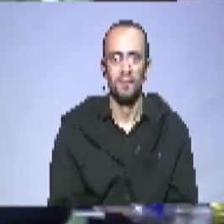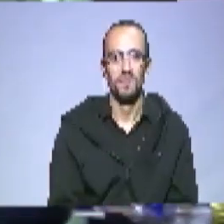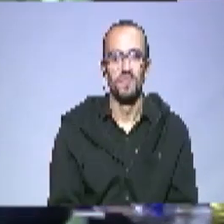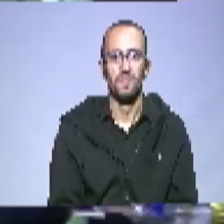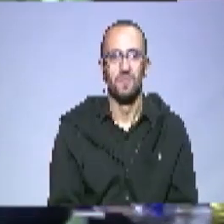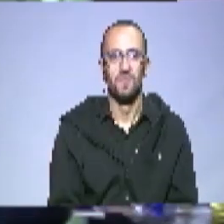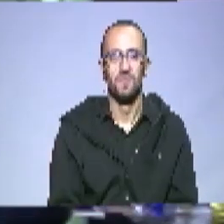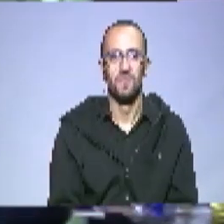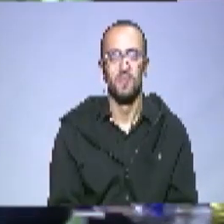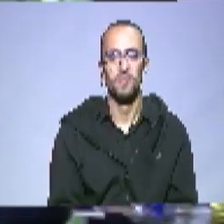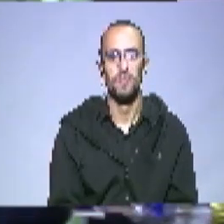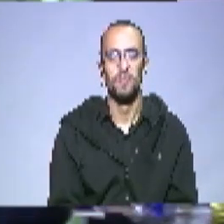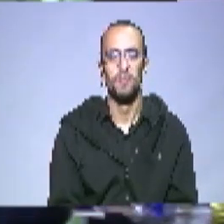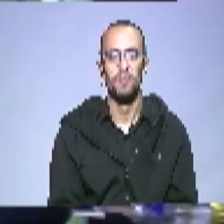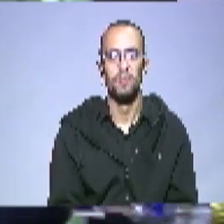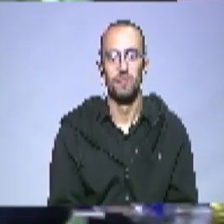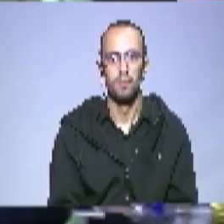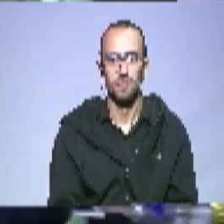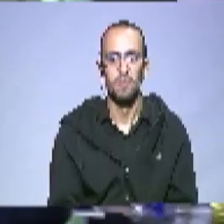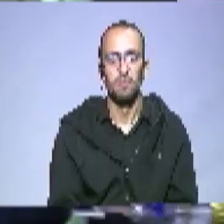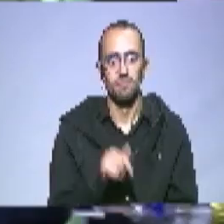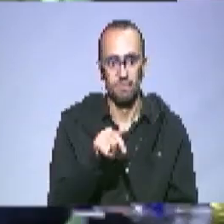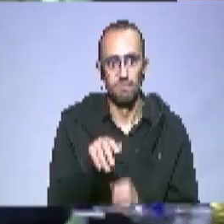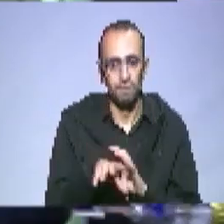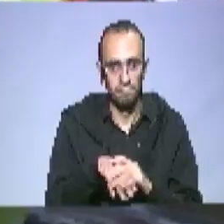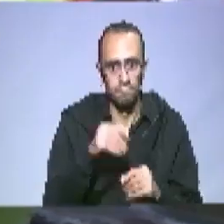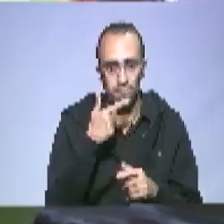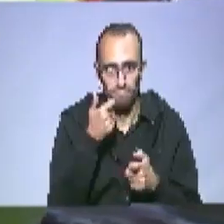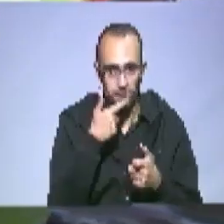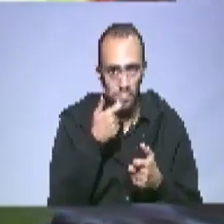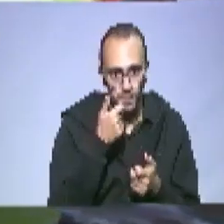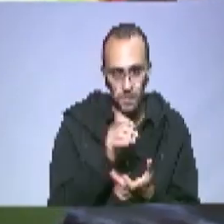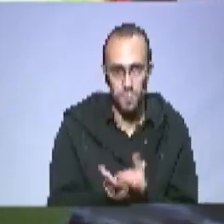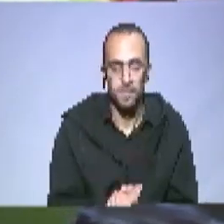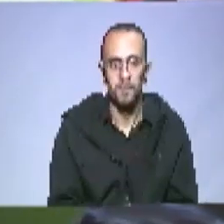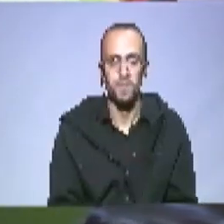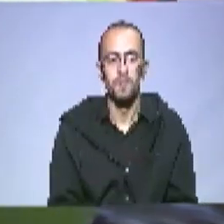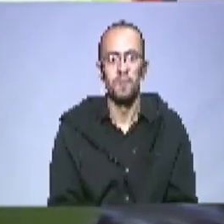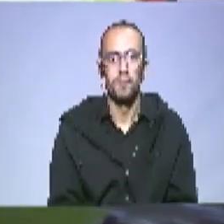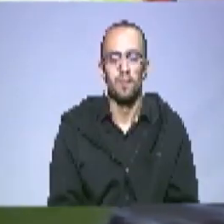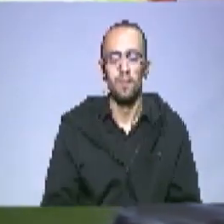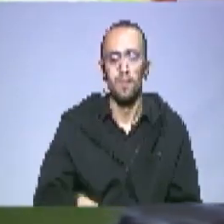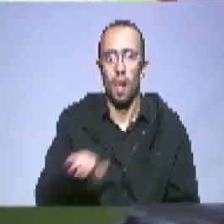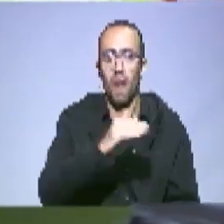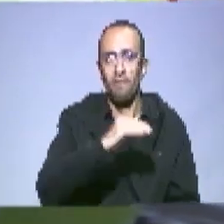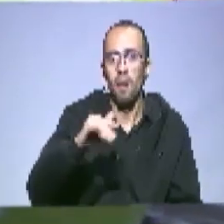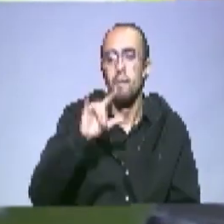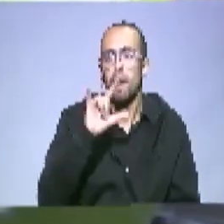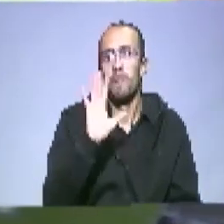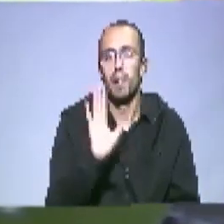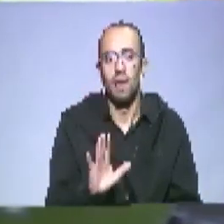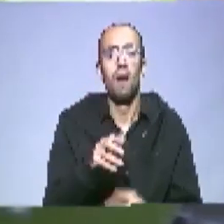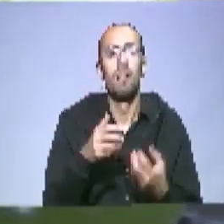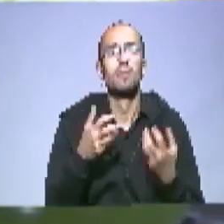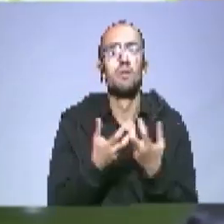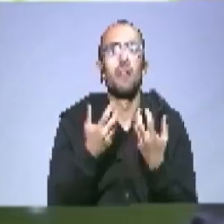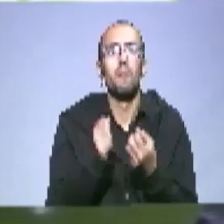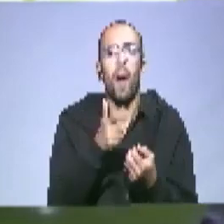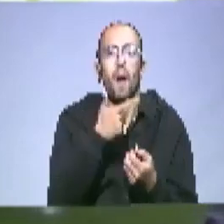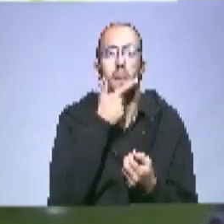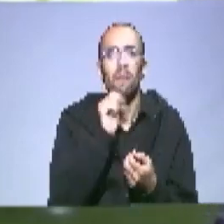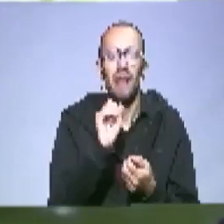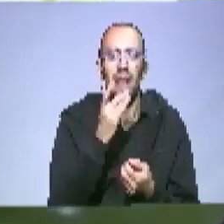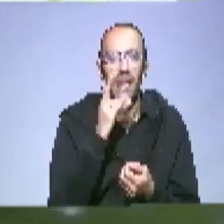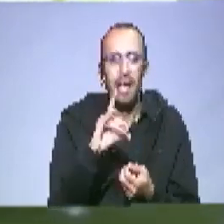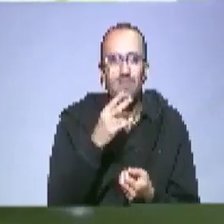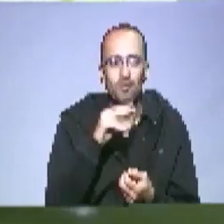هناخد معانا النهارده حاجات كده حلوه، كل الاولاد اولادنا بيحبوا سلطه الكولسلو طبعا